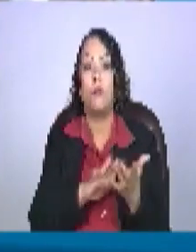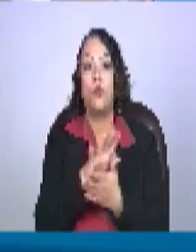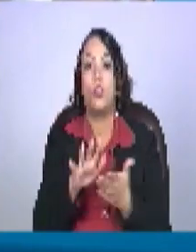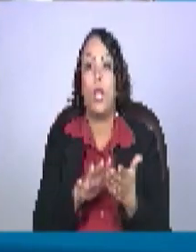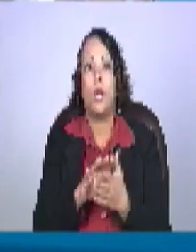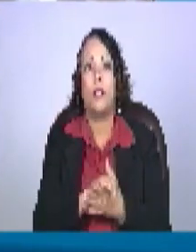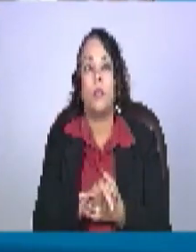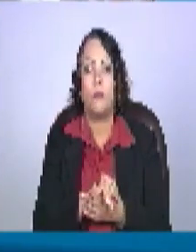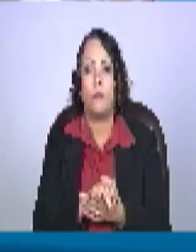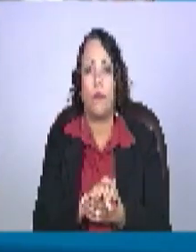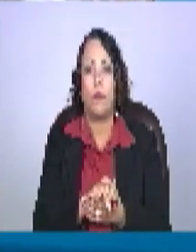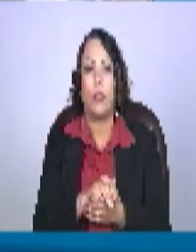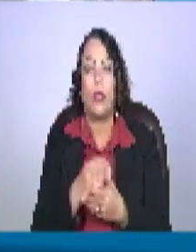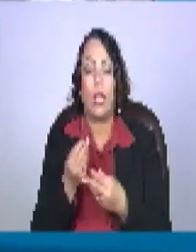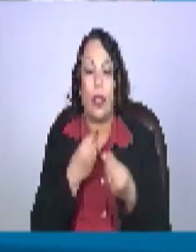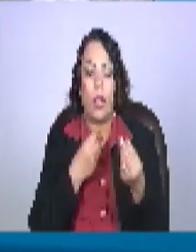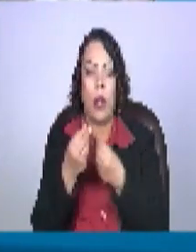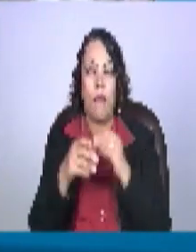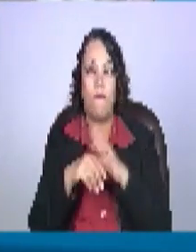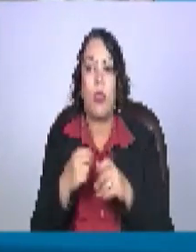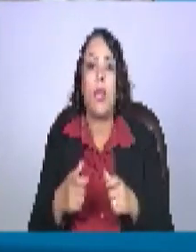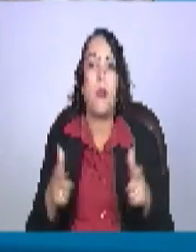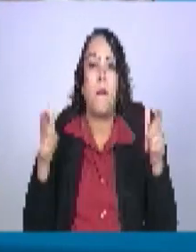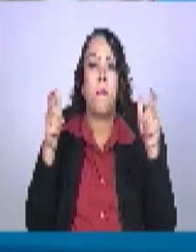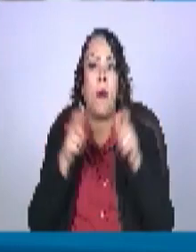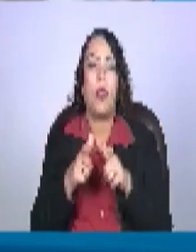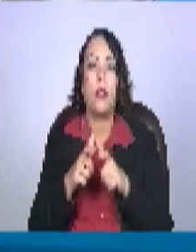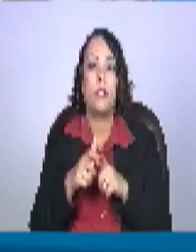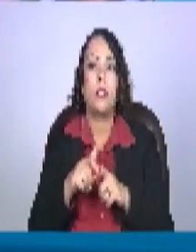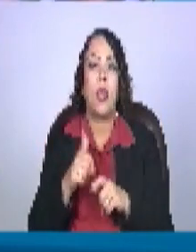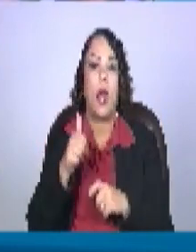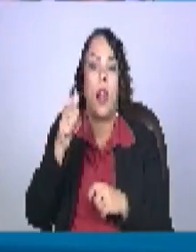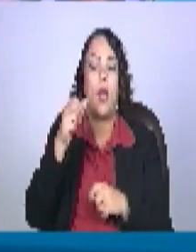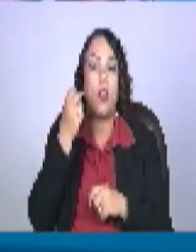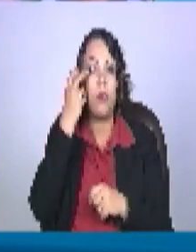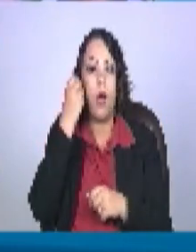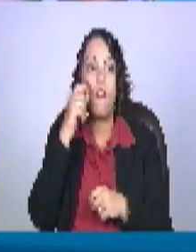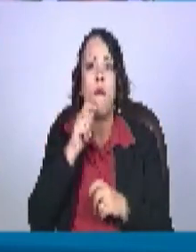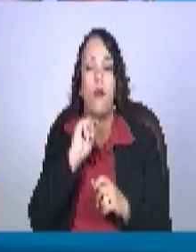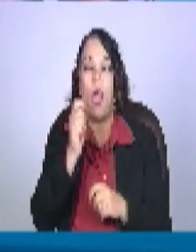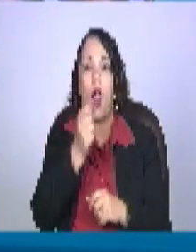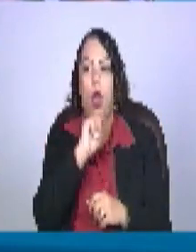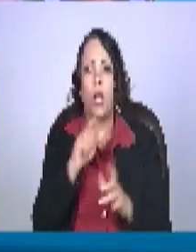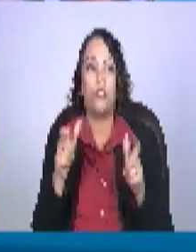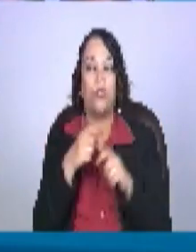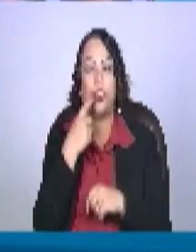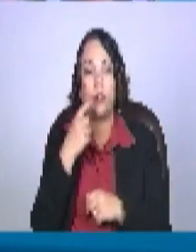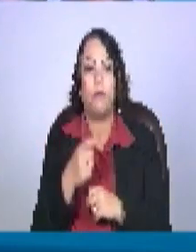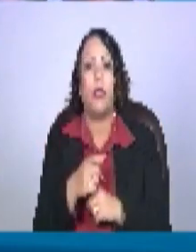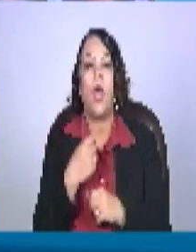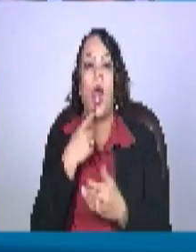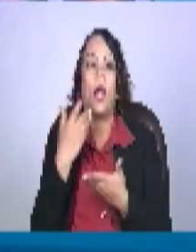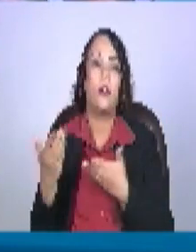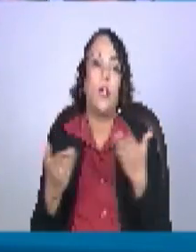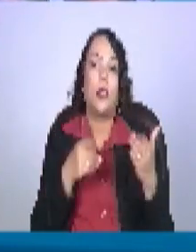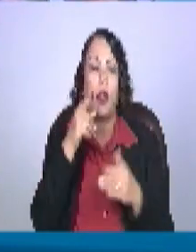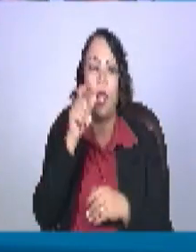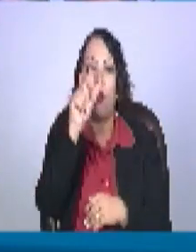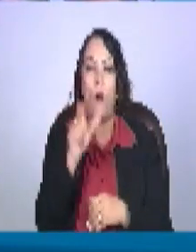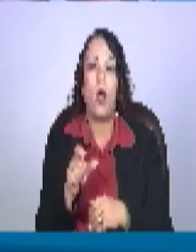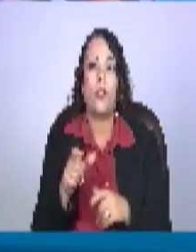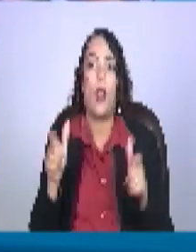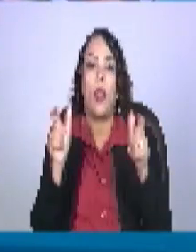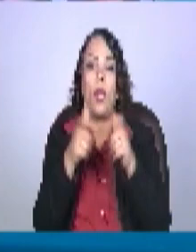دي اتناقش في المجلس الاعلى للثقافه في حلقه نقاشيه دعت اليها احدى